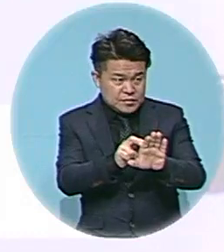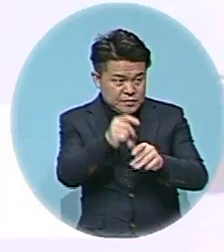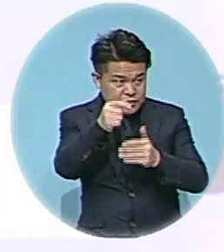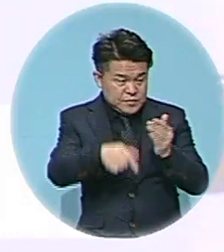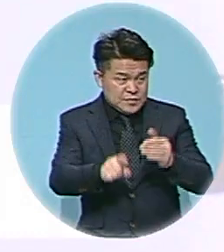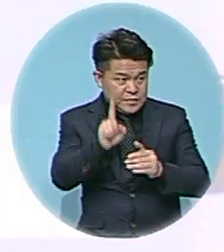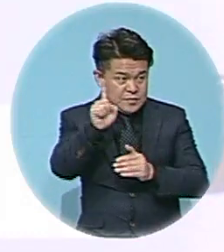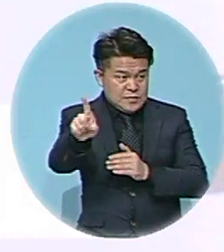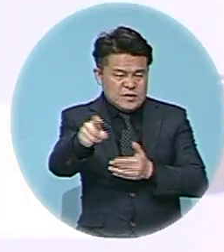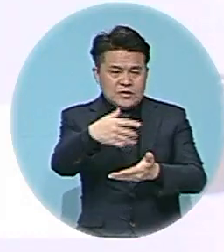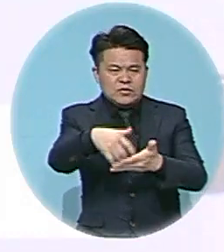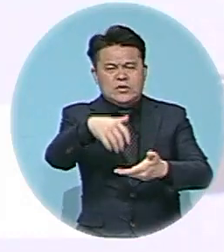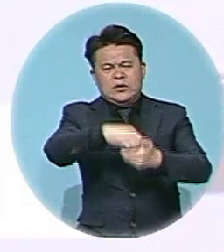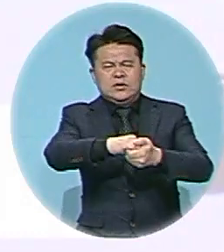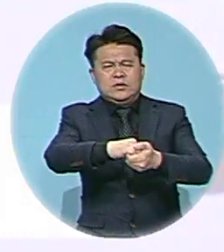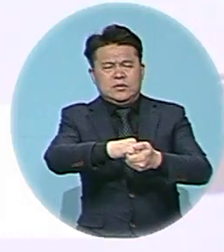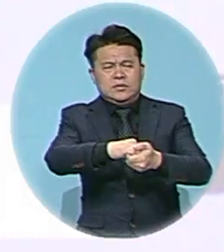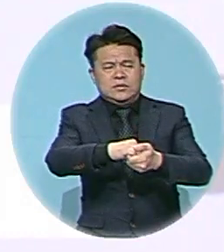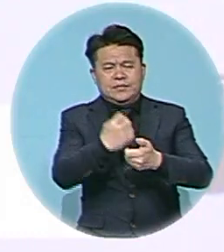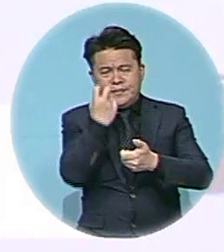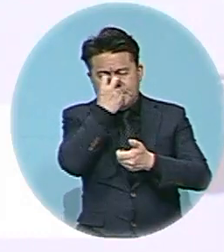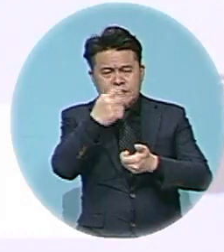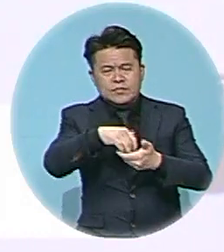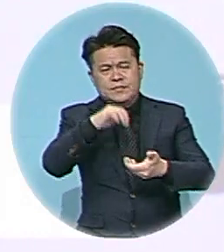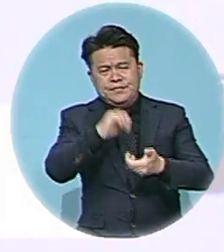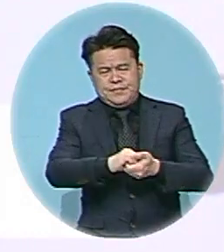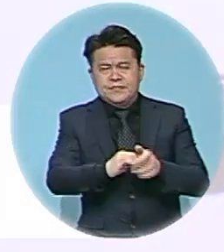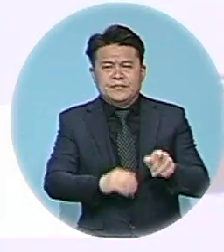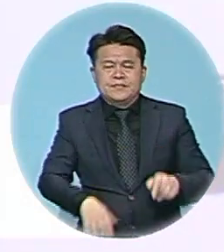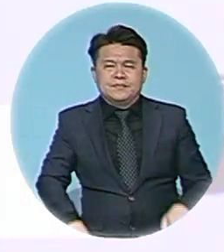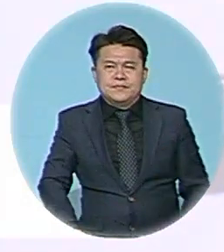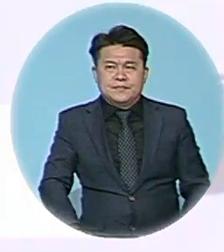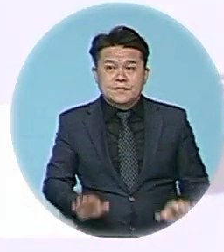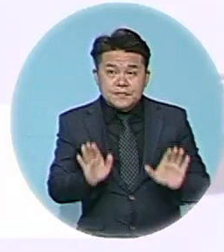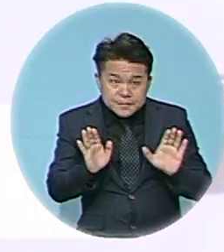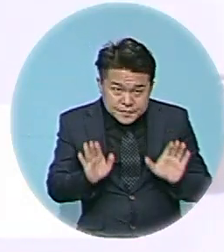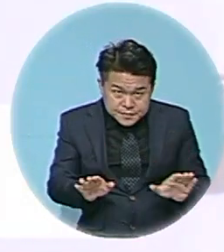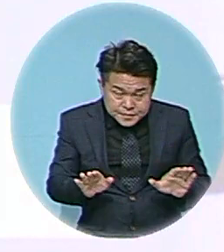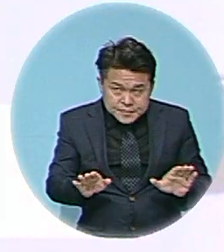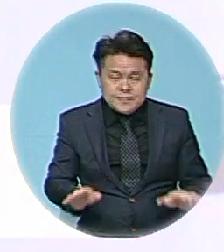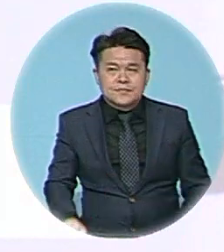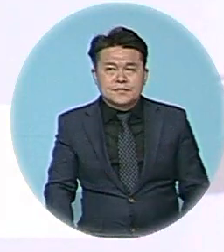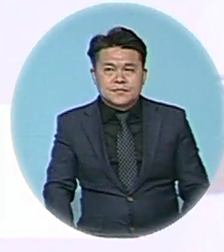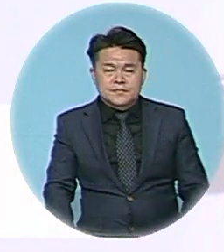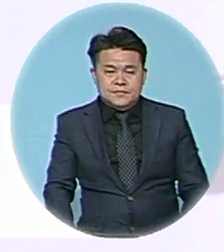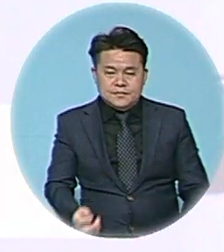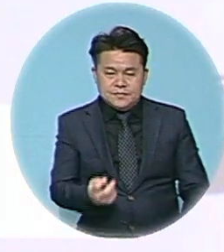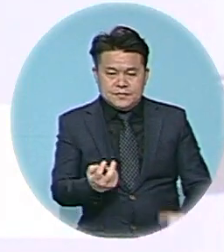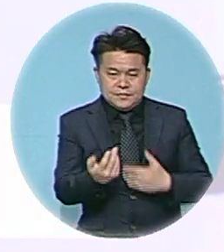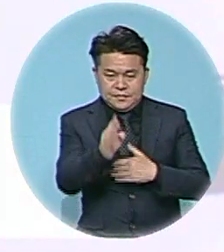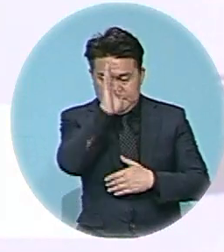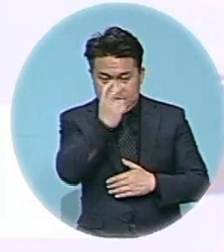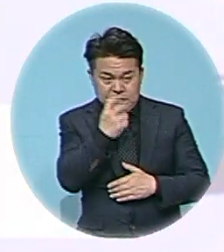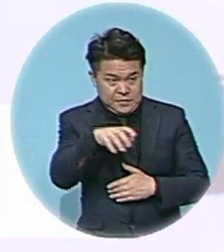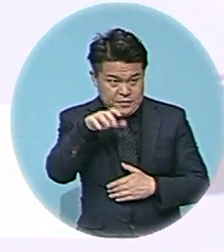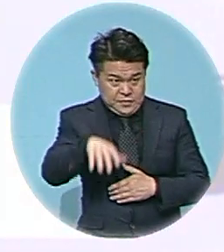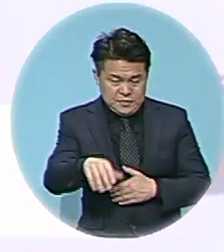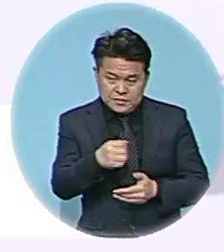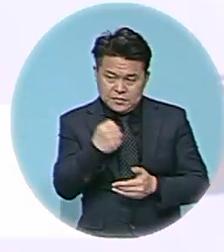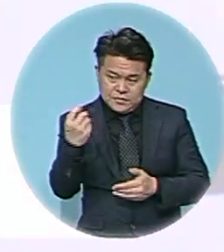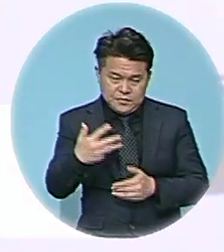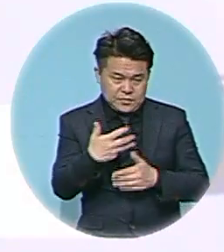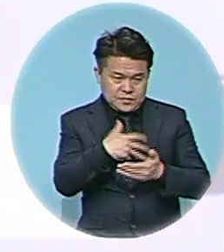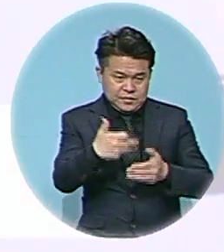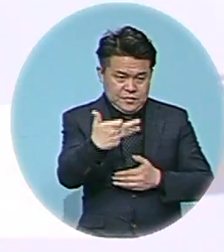있는 물량이 제한돼 있다라는 점을 말씀드리겠습니다. 현재는 질병관리본부와 18개의